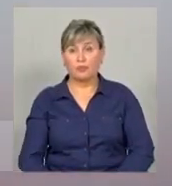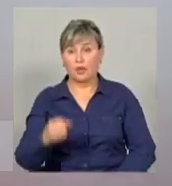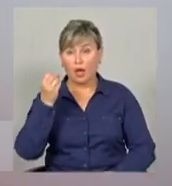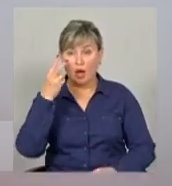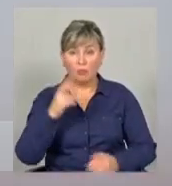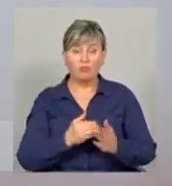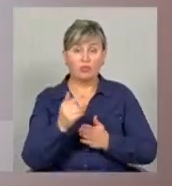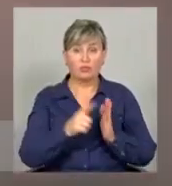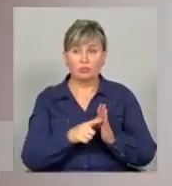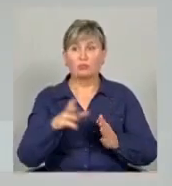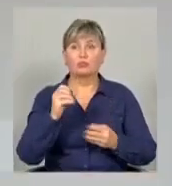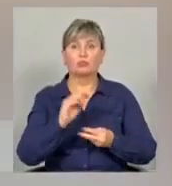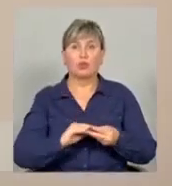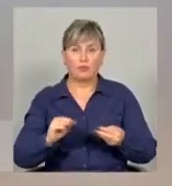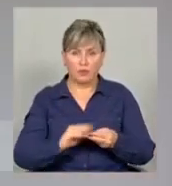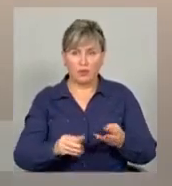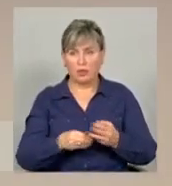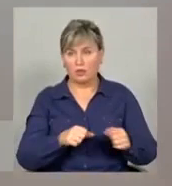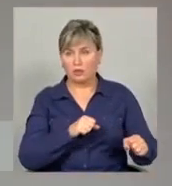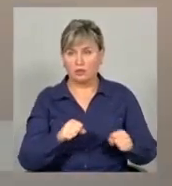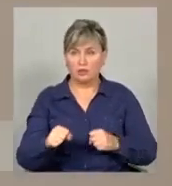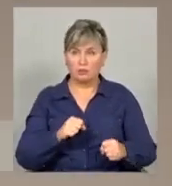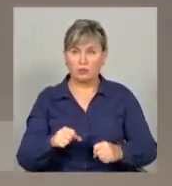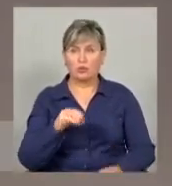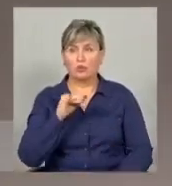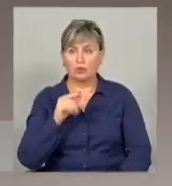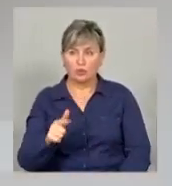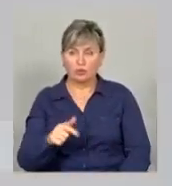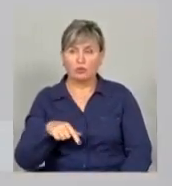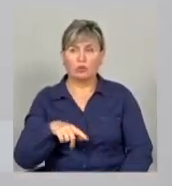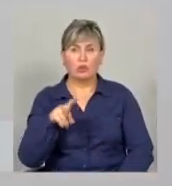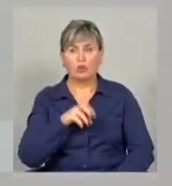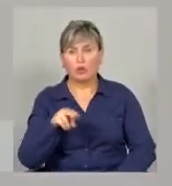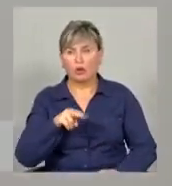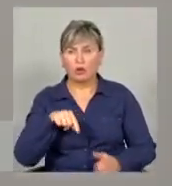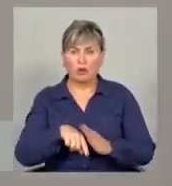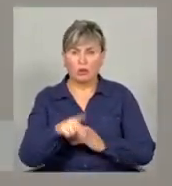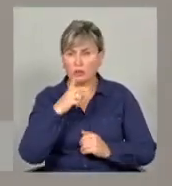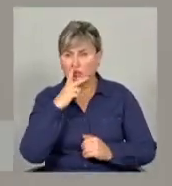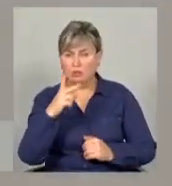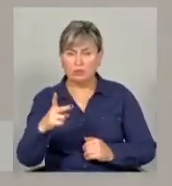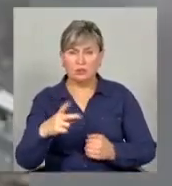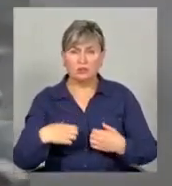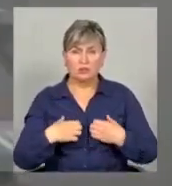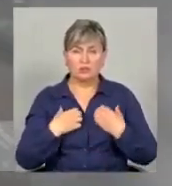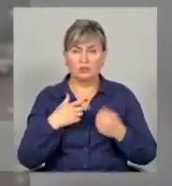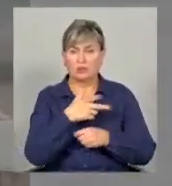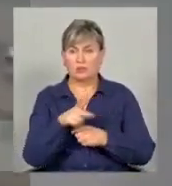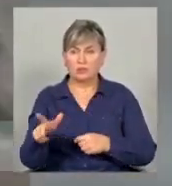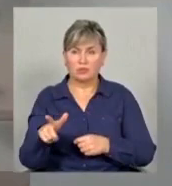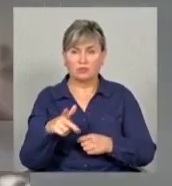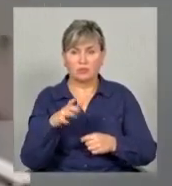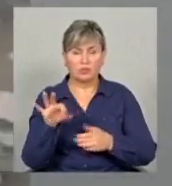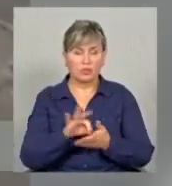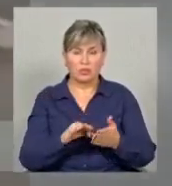7 баллов повторились еще в нескольких провинциях на юге Турции. Леденящие душу кадры разрушенных зданий за несколько минут